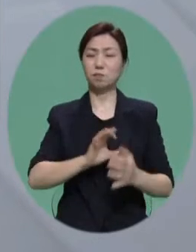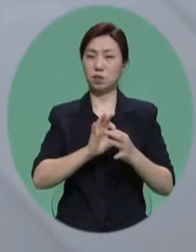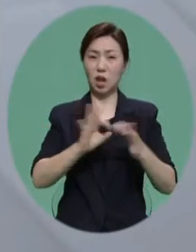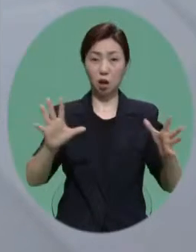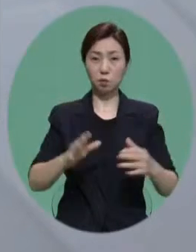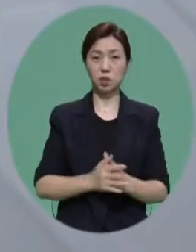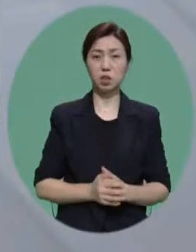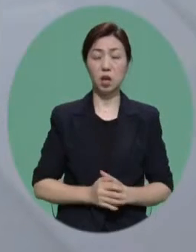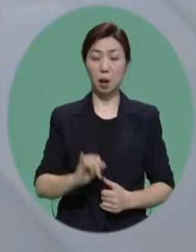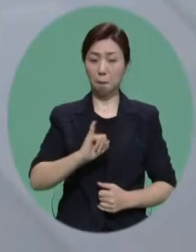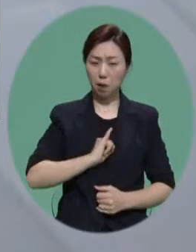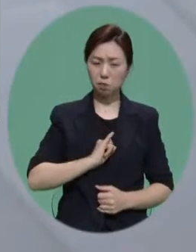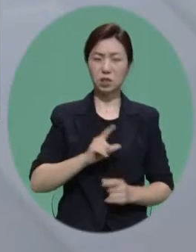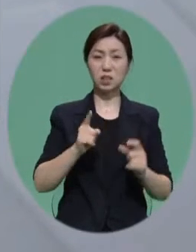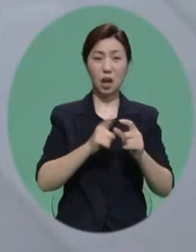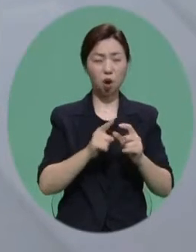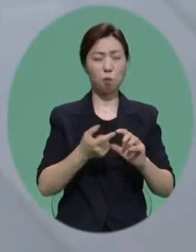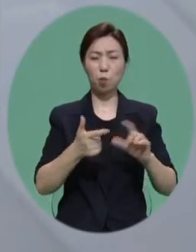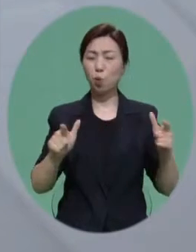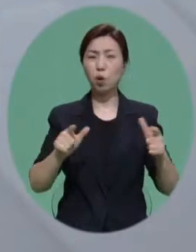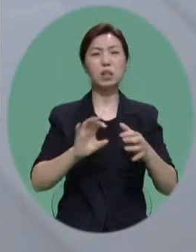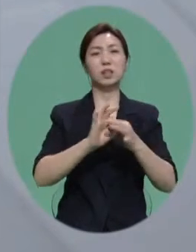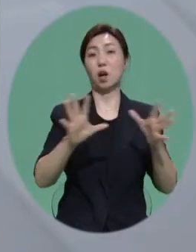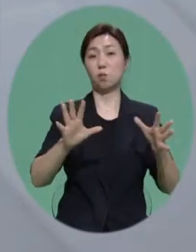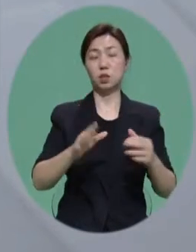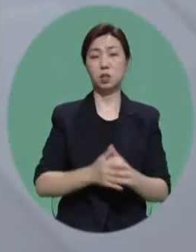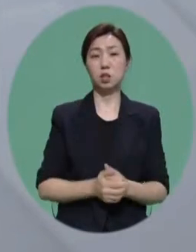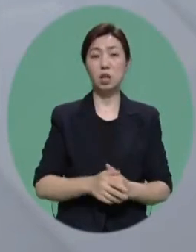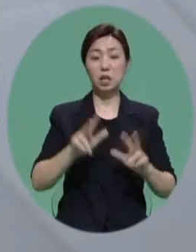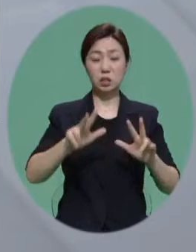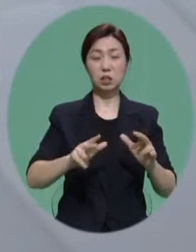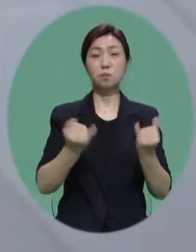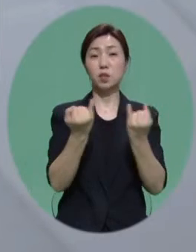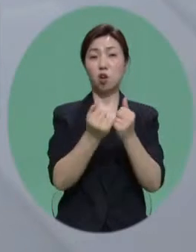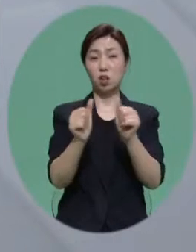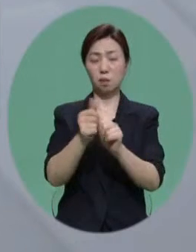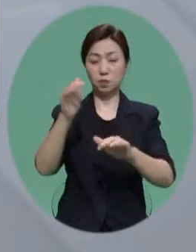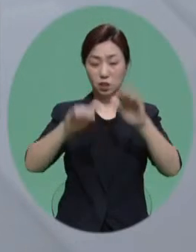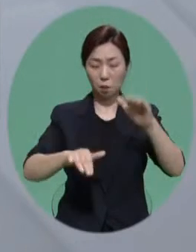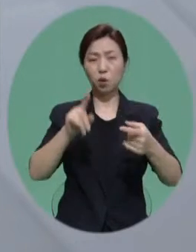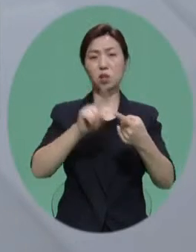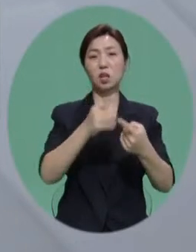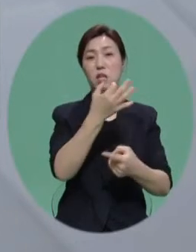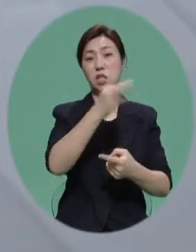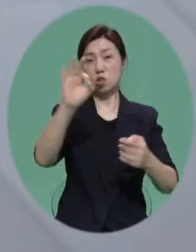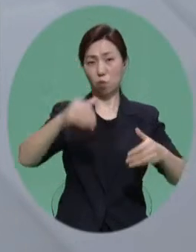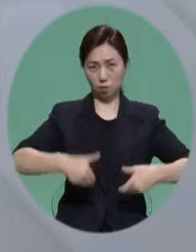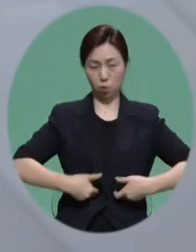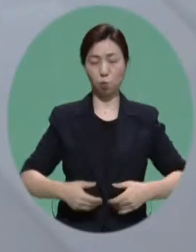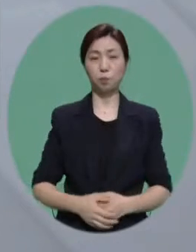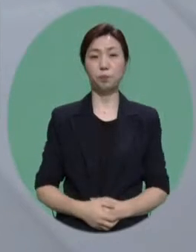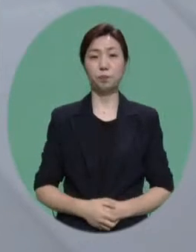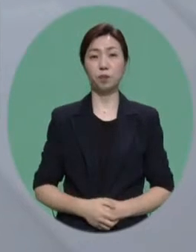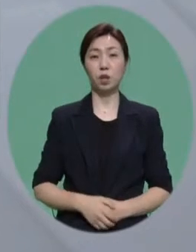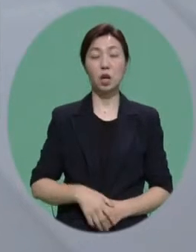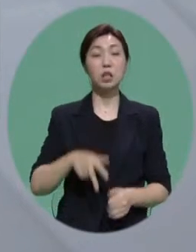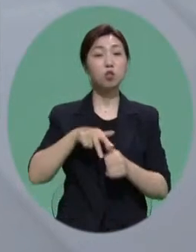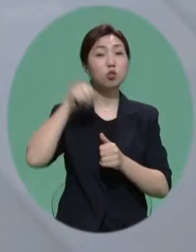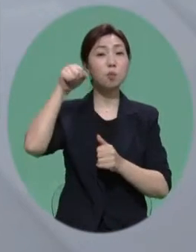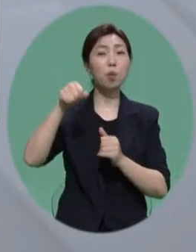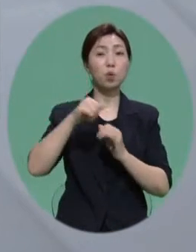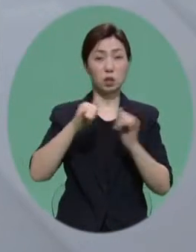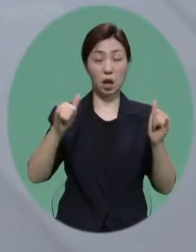노력들은 존중되고 그 현실은 냉정하게 인증할 필요가 있습니다 그래서 부모님께서 그런 문제를 야기하는 것